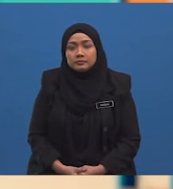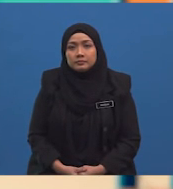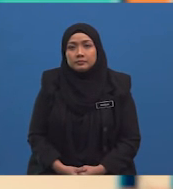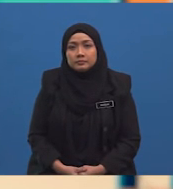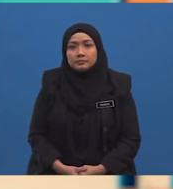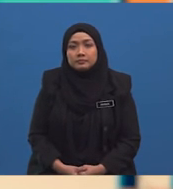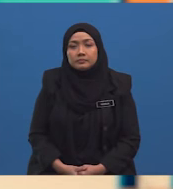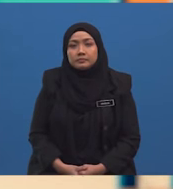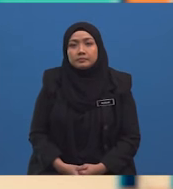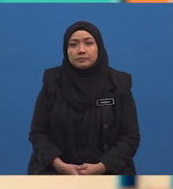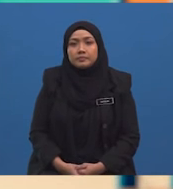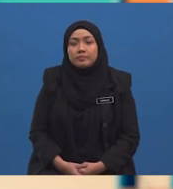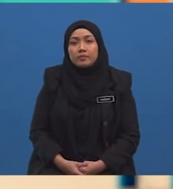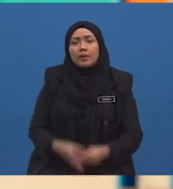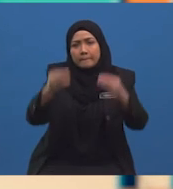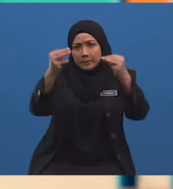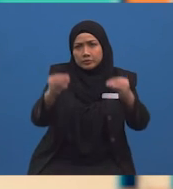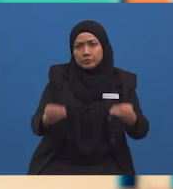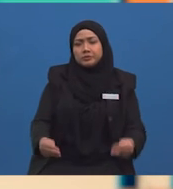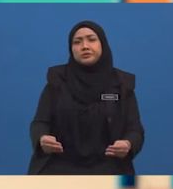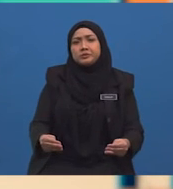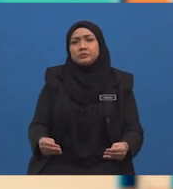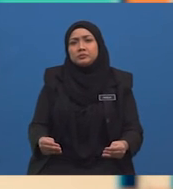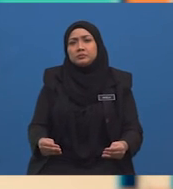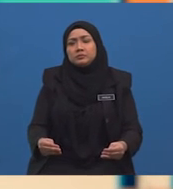Aktiviti manusia seperti penebangan hutan yang tidak terkawal,